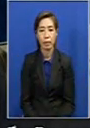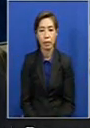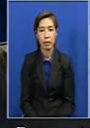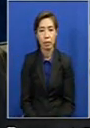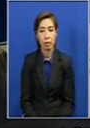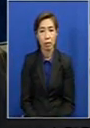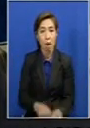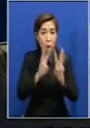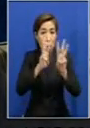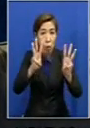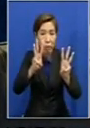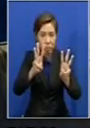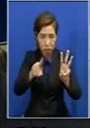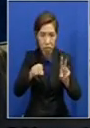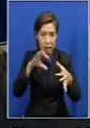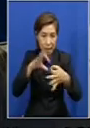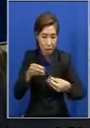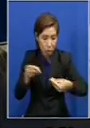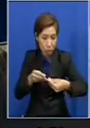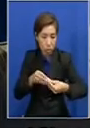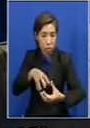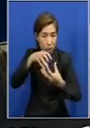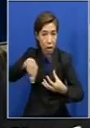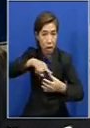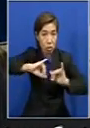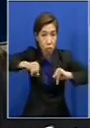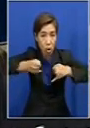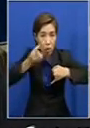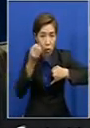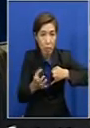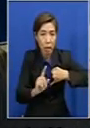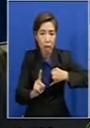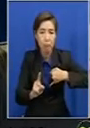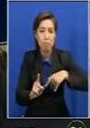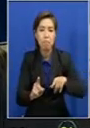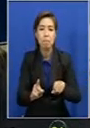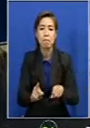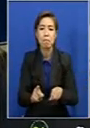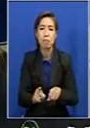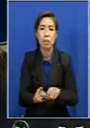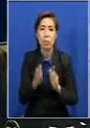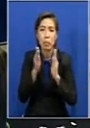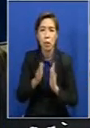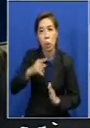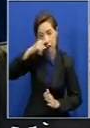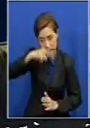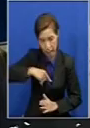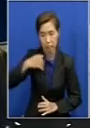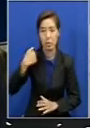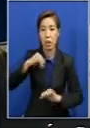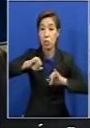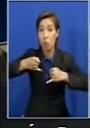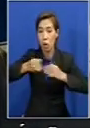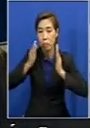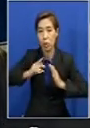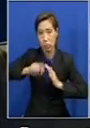จ้าของเว็บส่วนใหญ่ที่ใช้นะครับส่วนใหญ่ก็จะเป็นในเรื่องของชาวไทยแล้วก็ชาวกัมพู